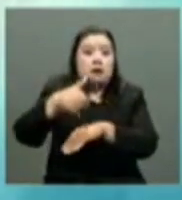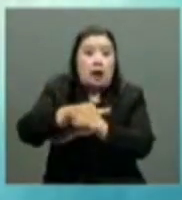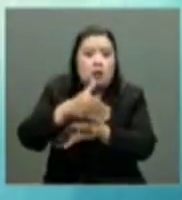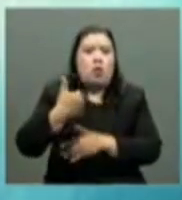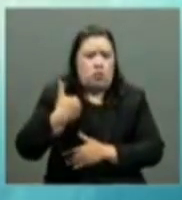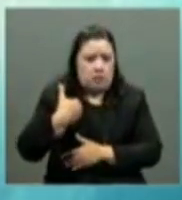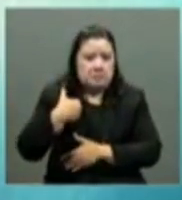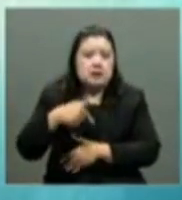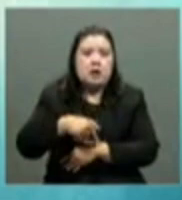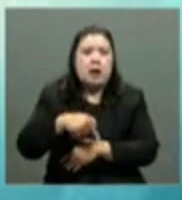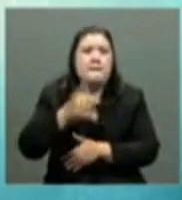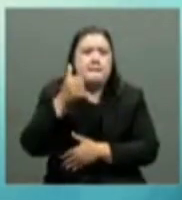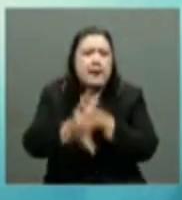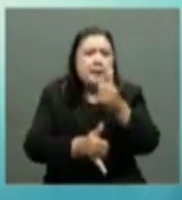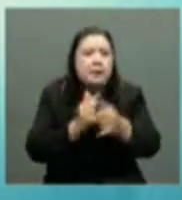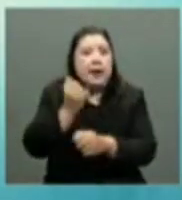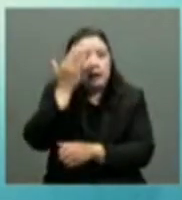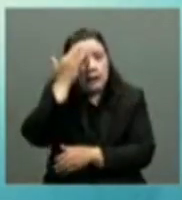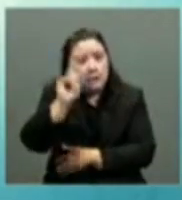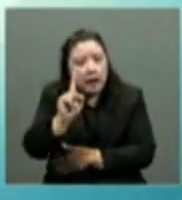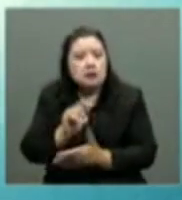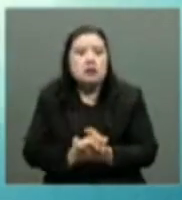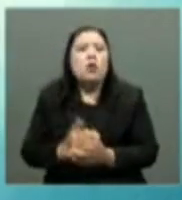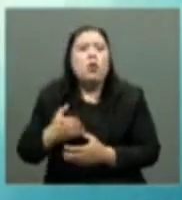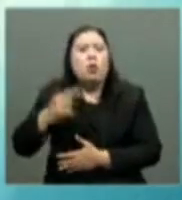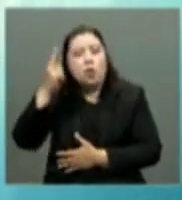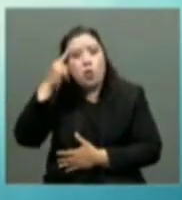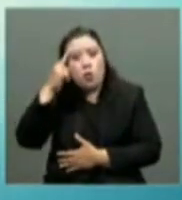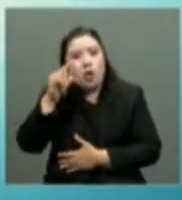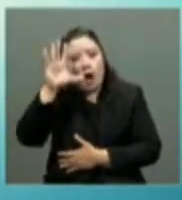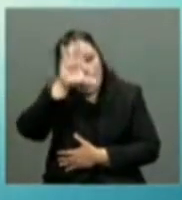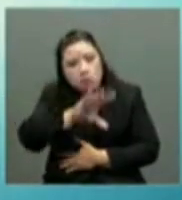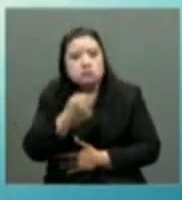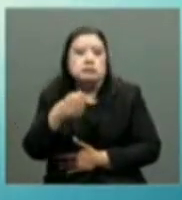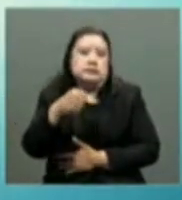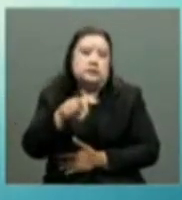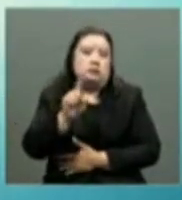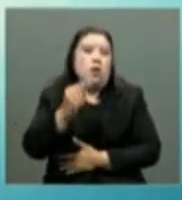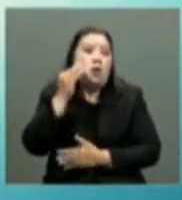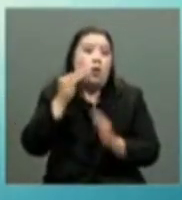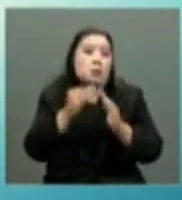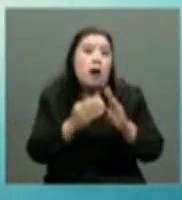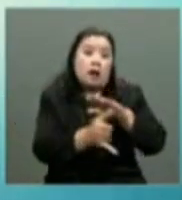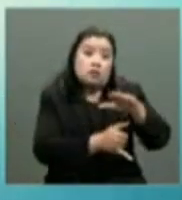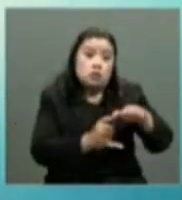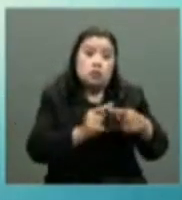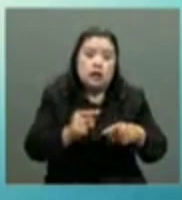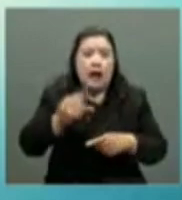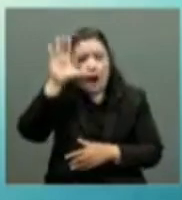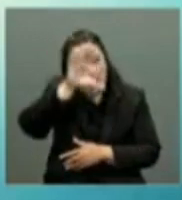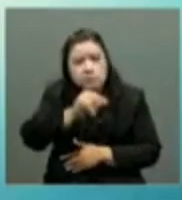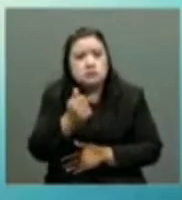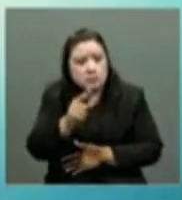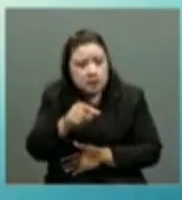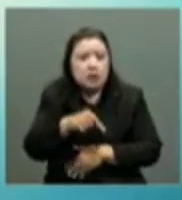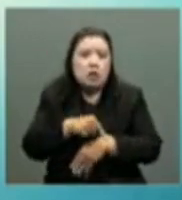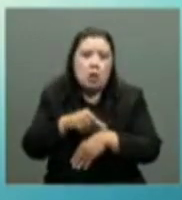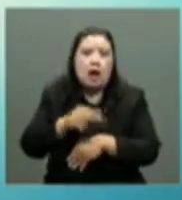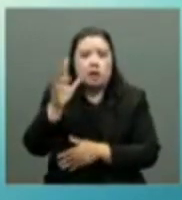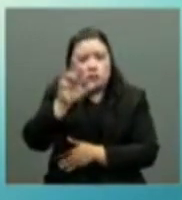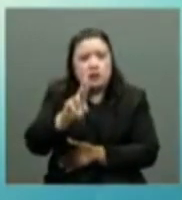ะท่านก็บอกว่าบางทีก็รู้ว่า4ทุ่มจะต้องกลับถึงบ้านออกมา5ทุ่มอย่างเงี้ย6ทุ่มอย่างเงี้ยแล้วมาบ